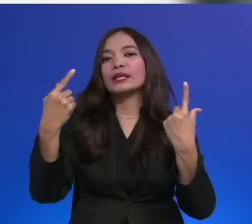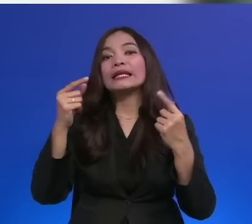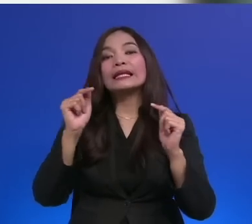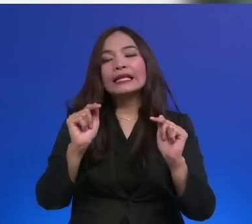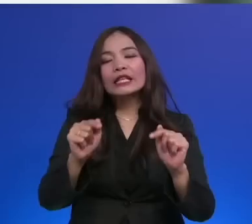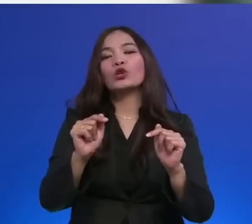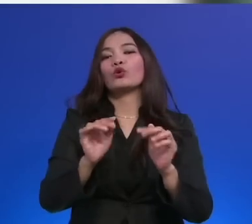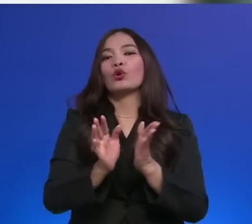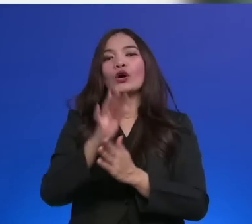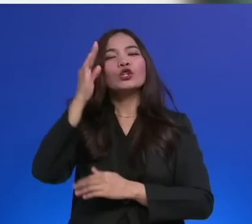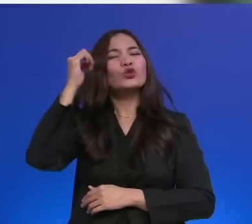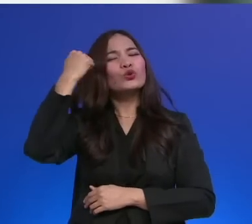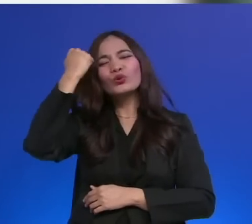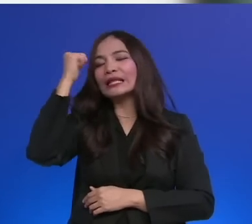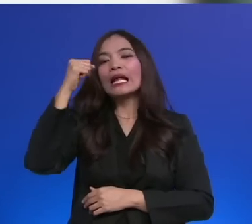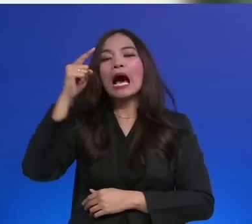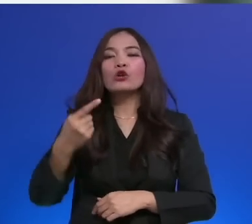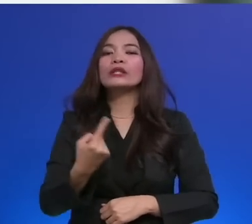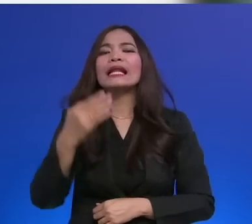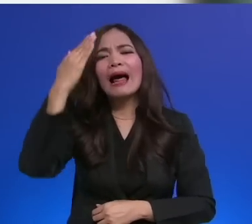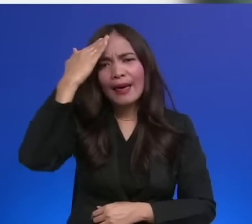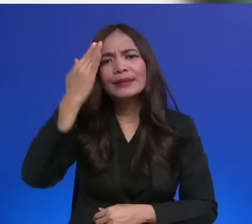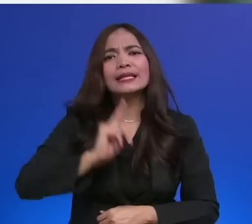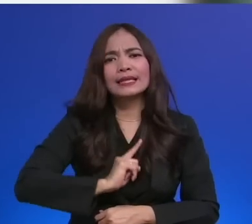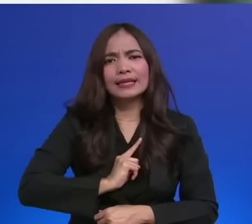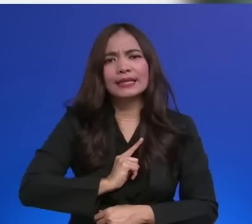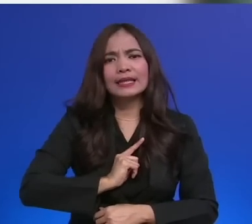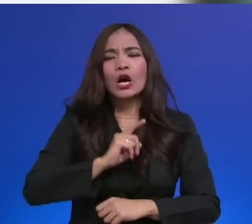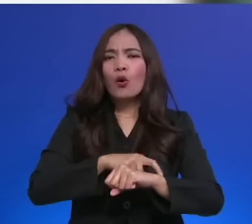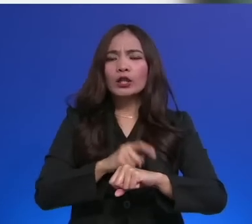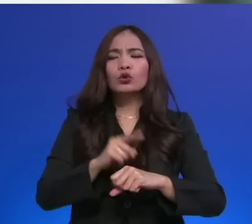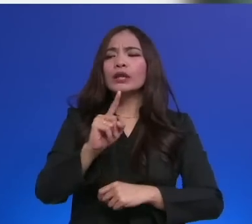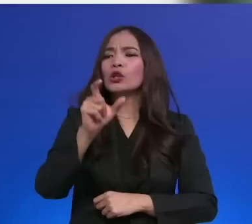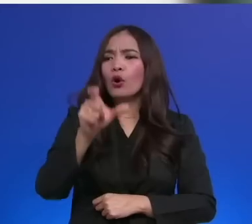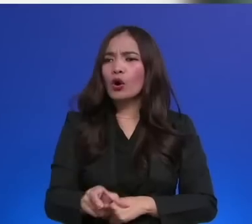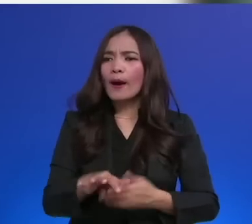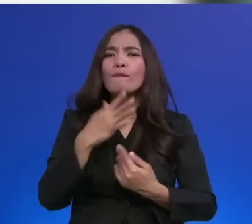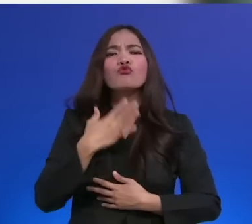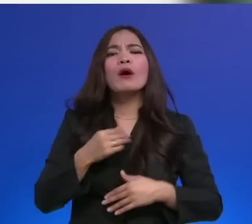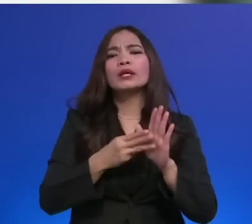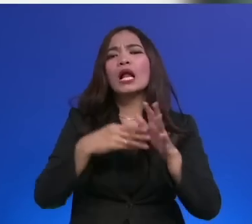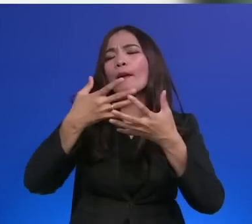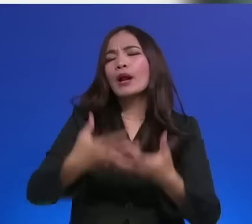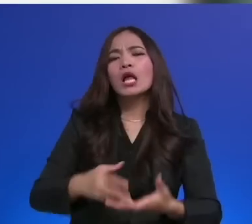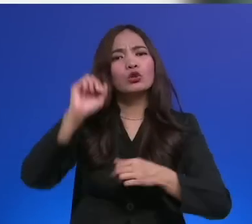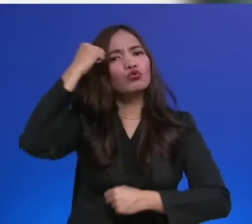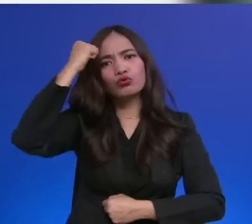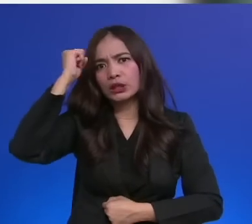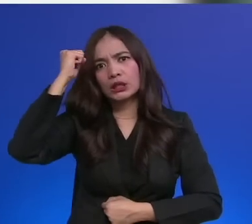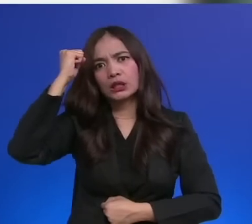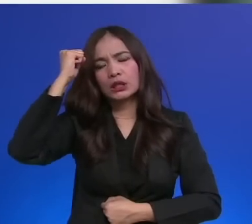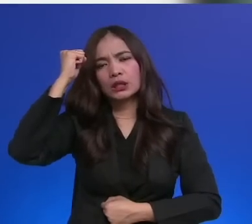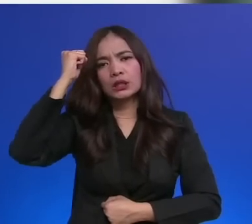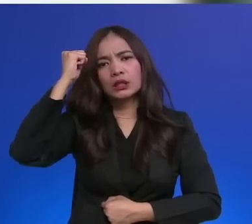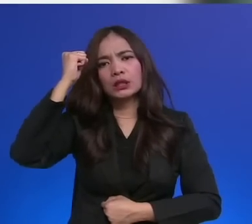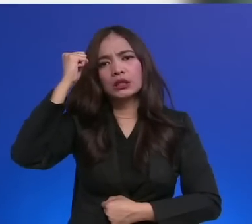Harus mengalami. Jadi ketika seseorang mengalami persoalan berat, kesulitan, dia